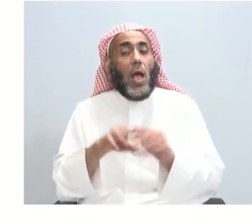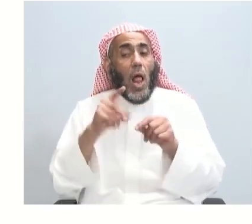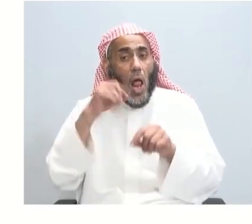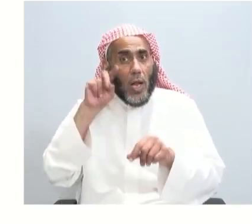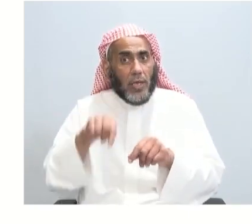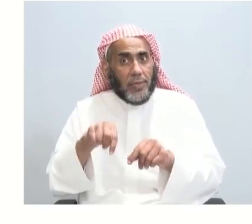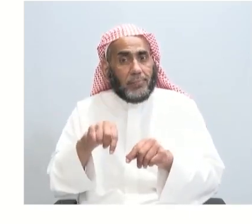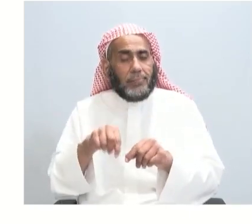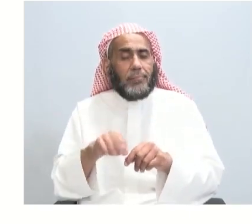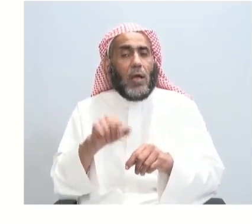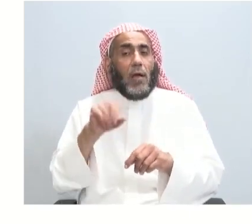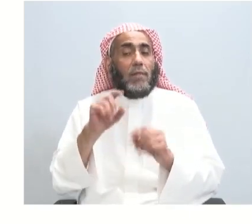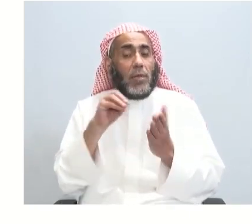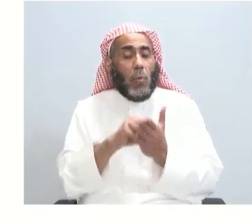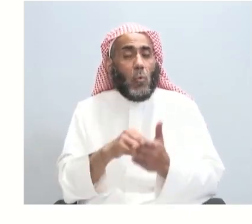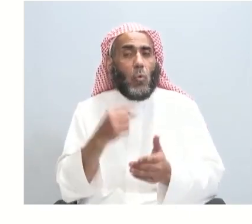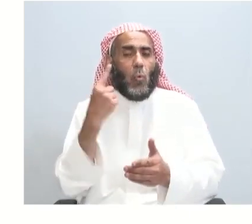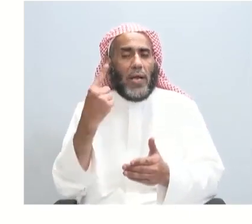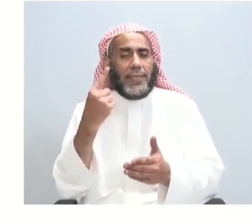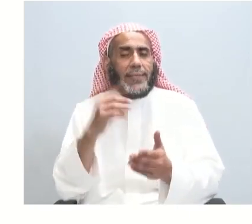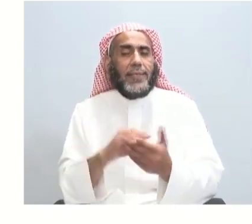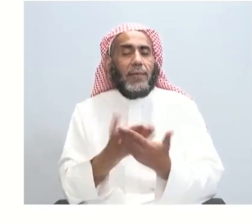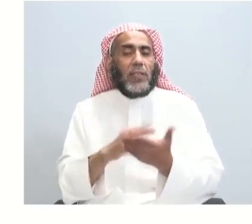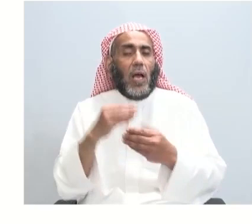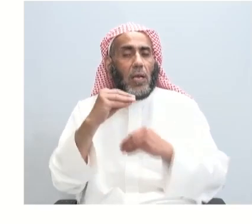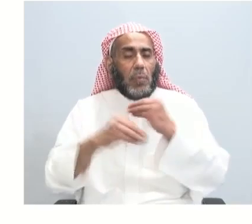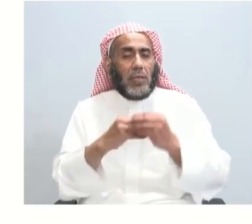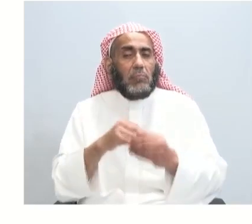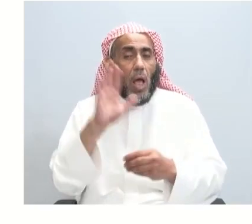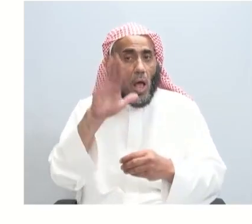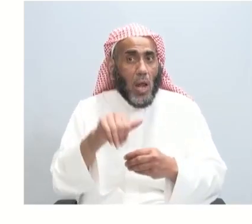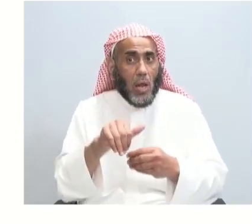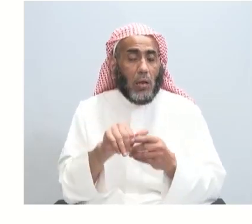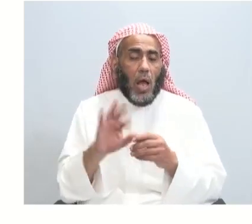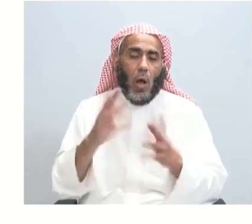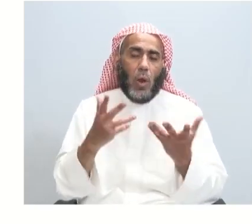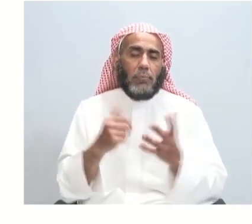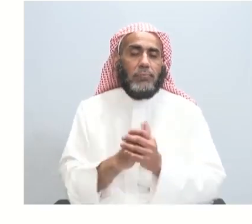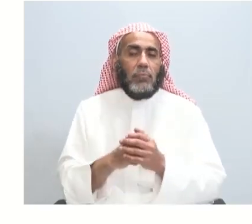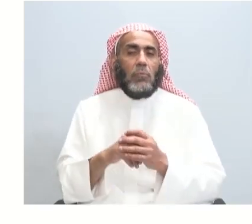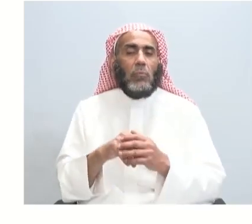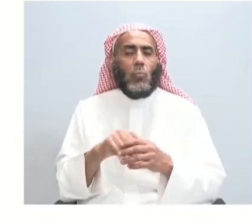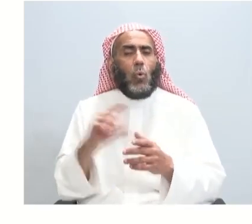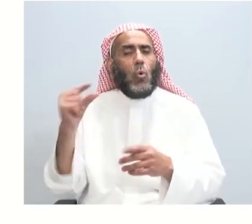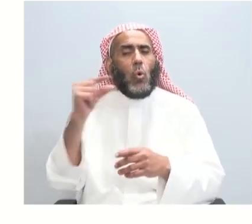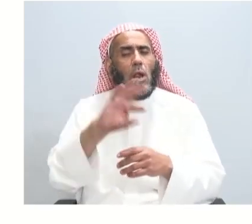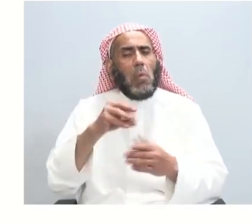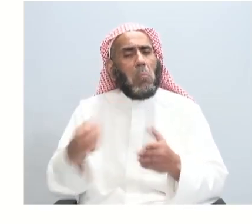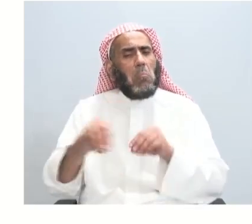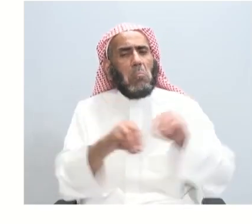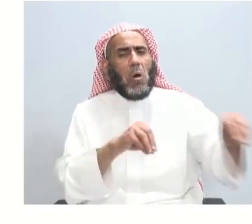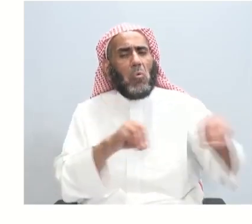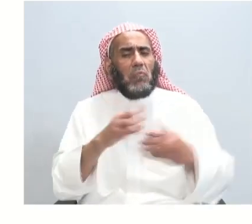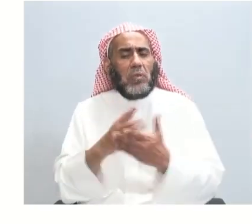نجد ها في موضع واحد، هل نجدها في موضع واحد مع التقليبات أم لا؟ لكل كلمة موضعا،